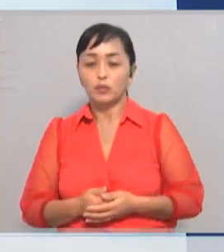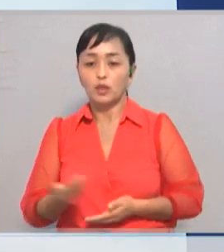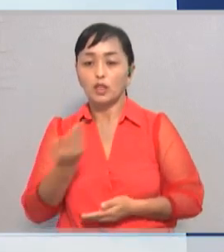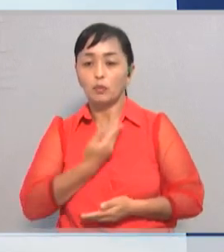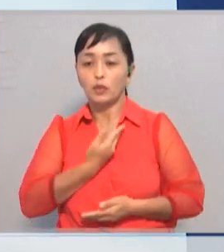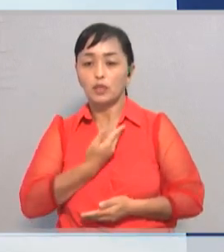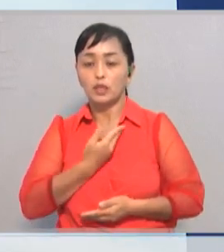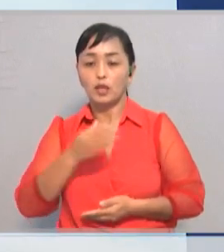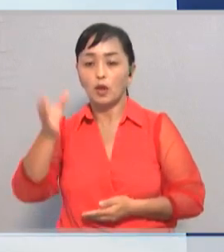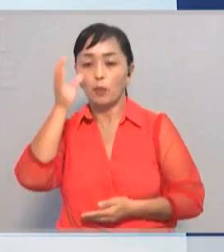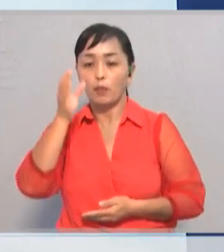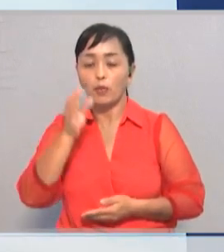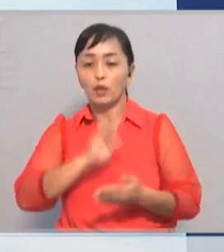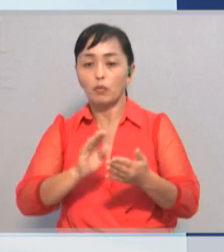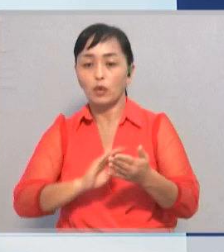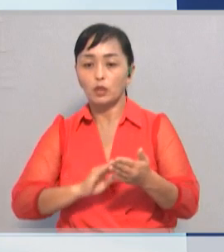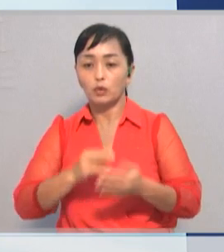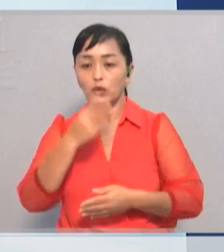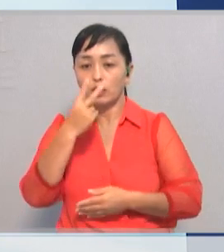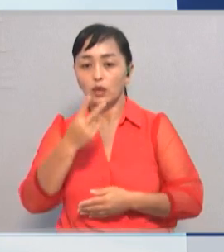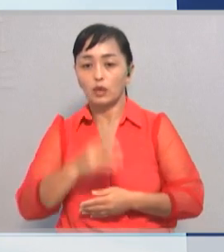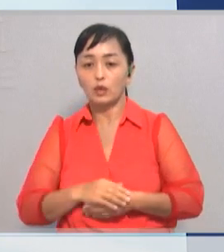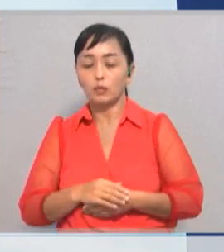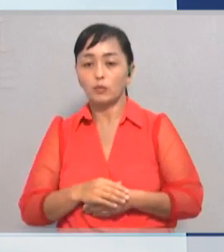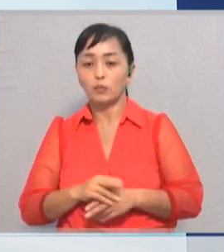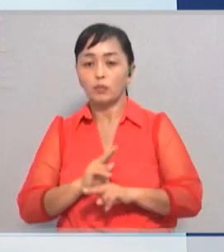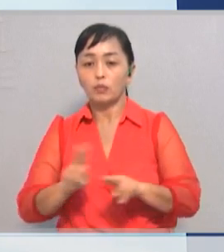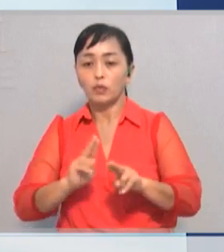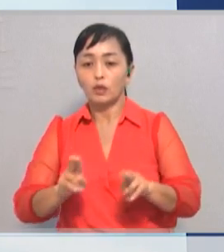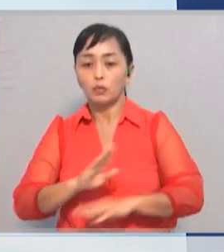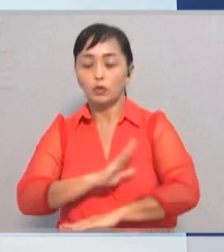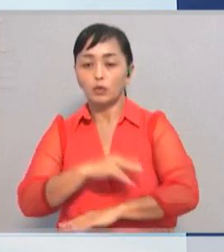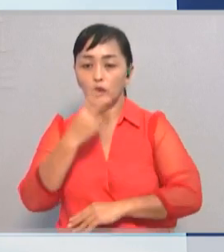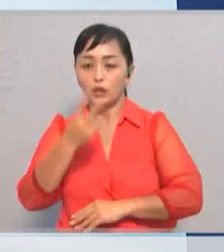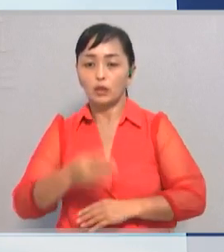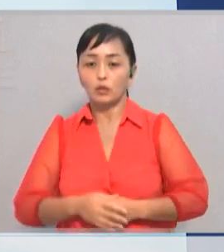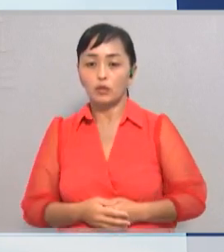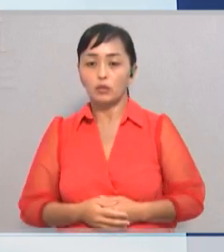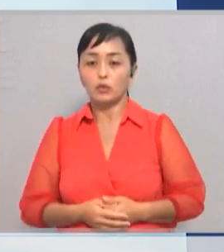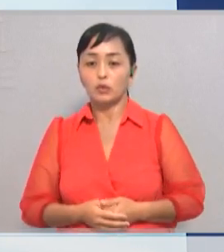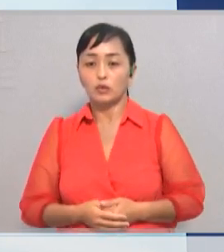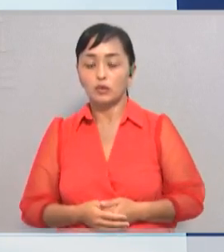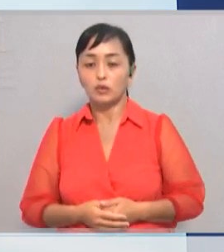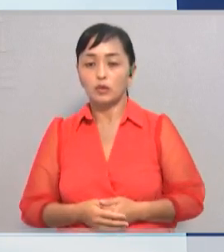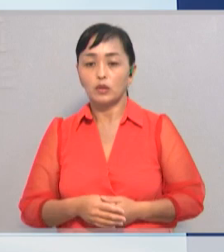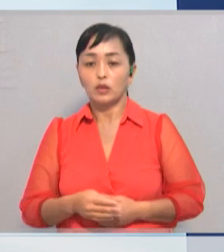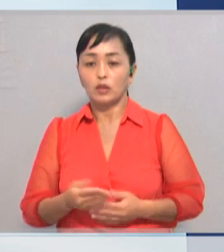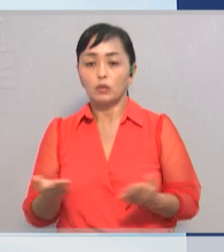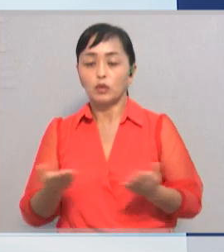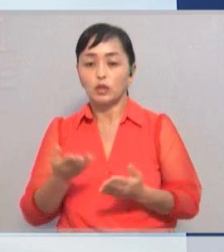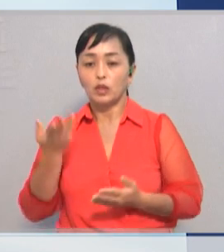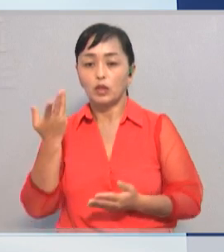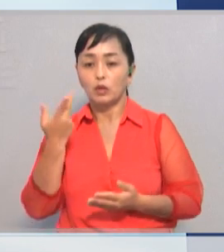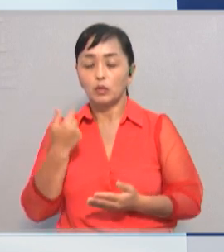білім мазмұнына интеграциялау мәселесін қарап отырмыз. Яғни тәрбиені білім мазмұнына интеграциялау. Мұндай бірнеше шетелдерде